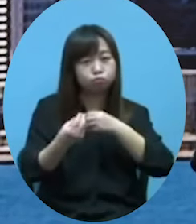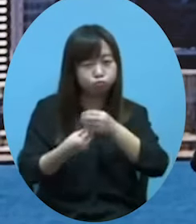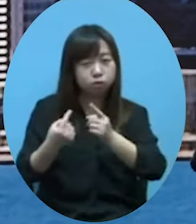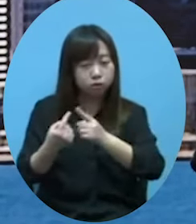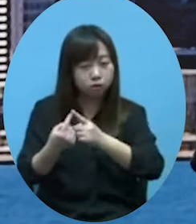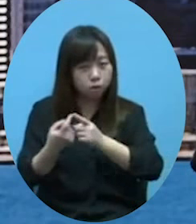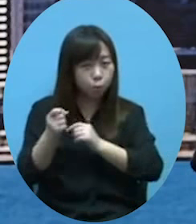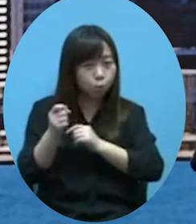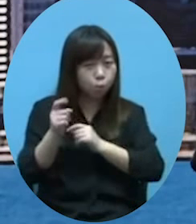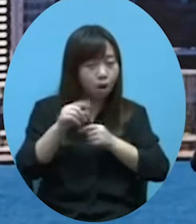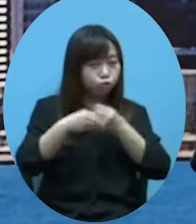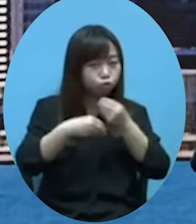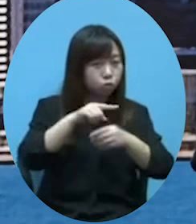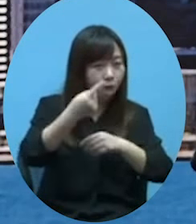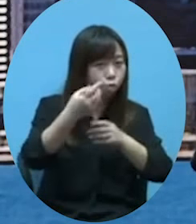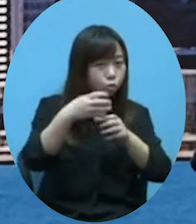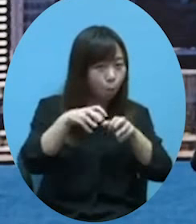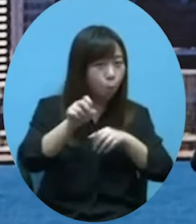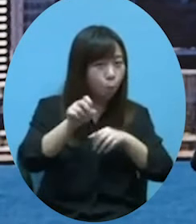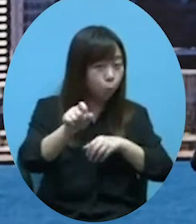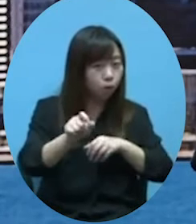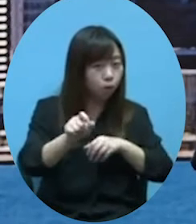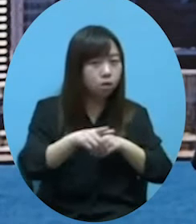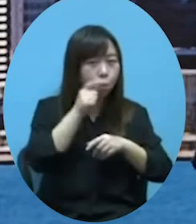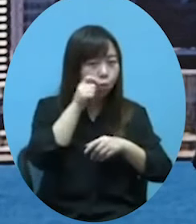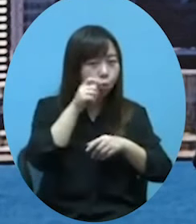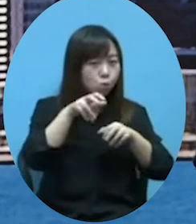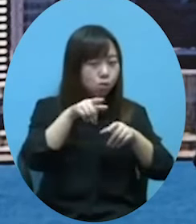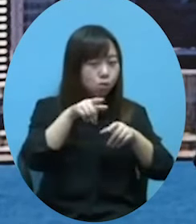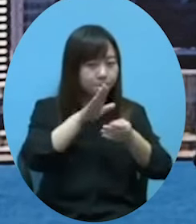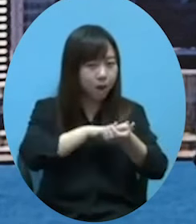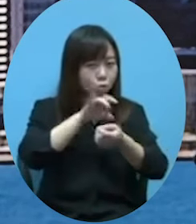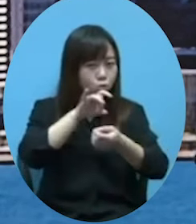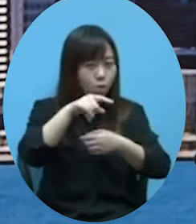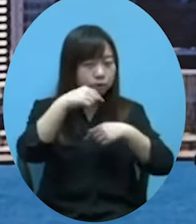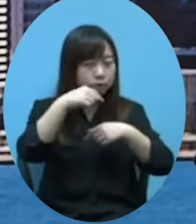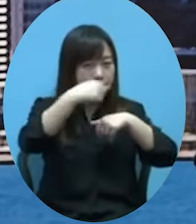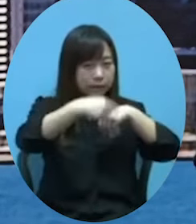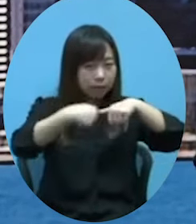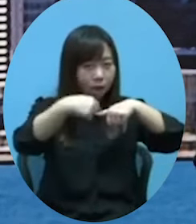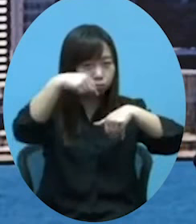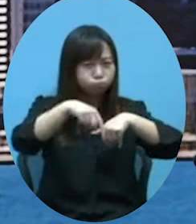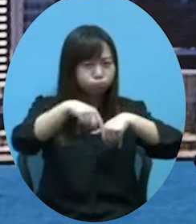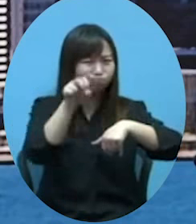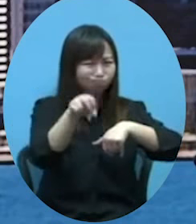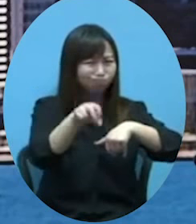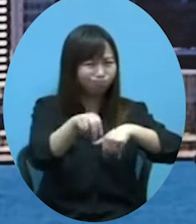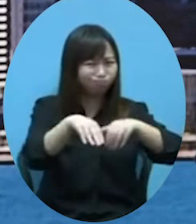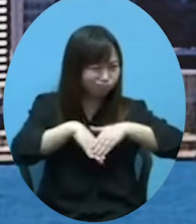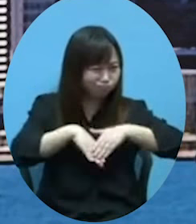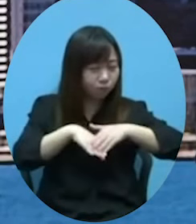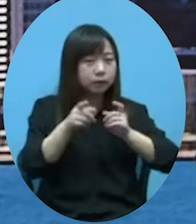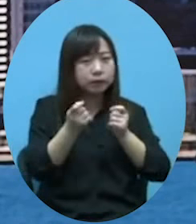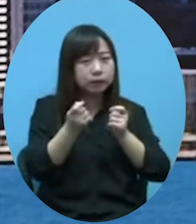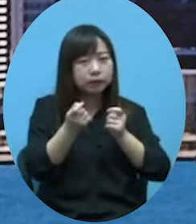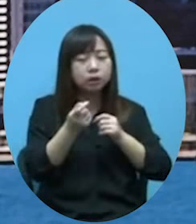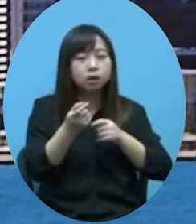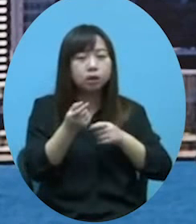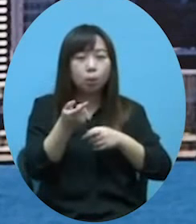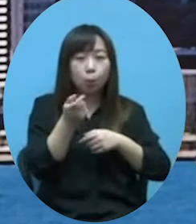或者其他動物呢就是因為如果有一個活的病毒一直在牠的身上存在那會不會就是就是引申說